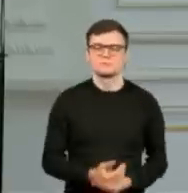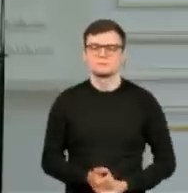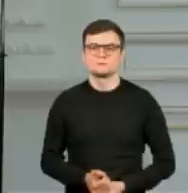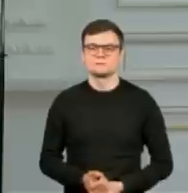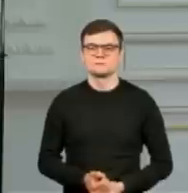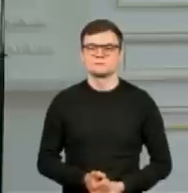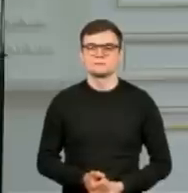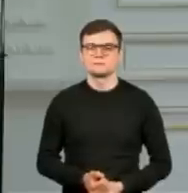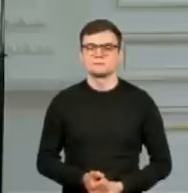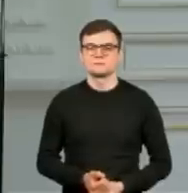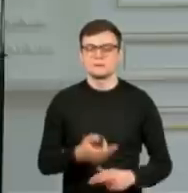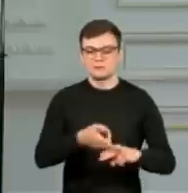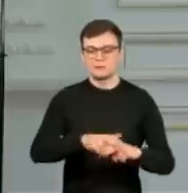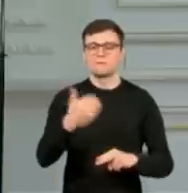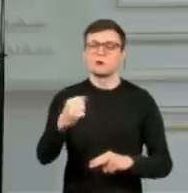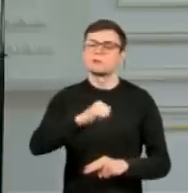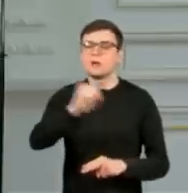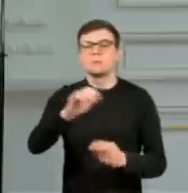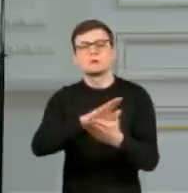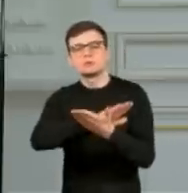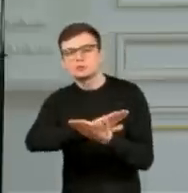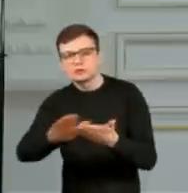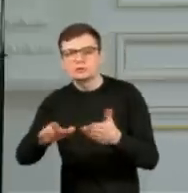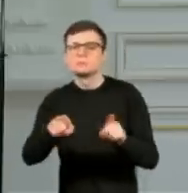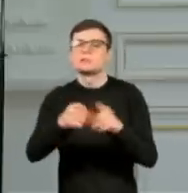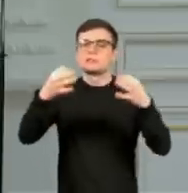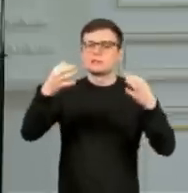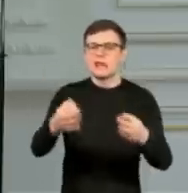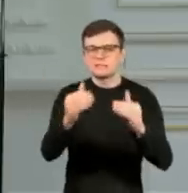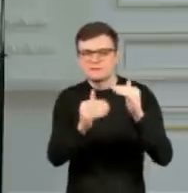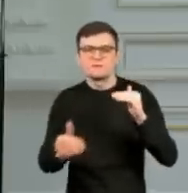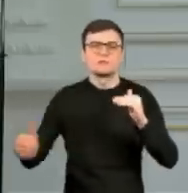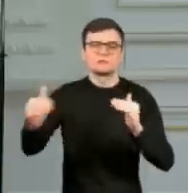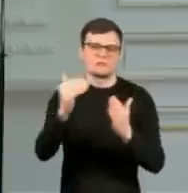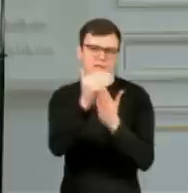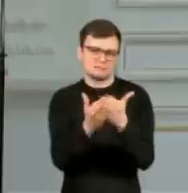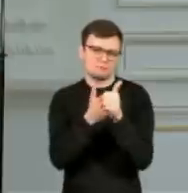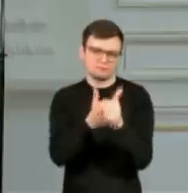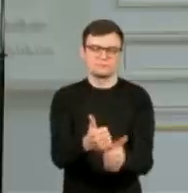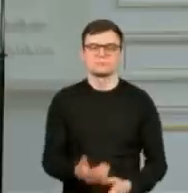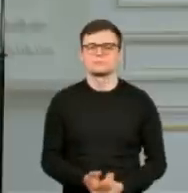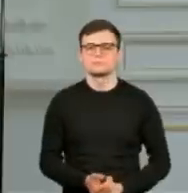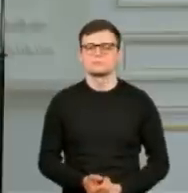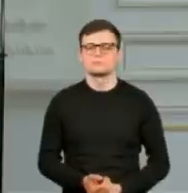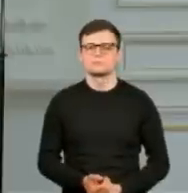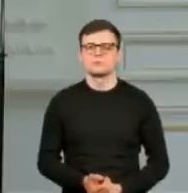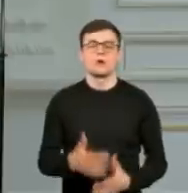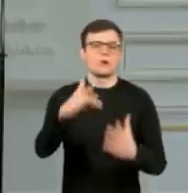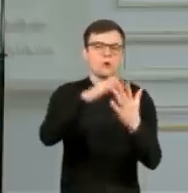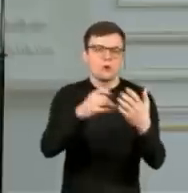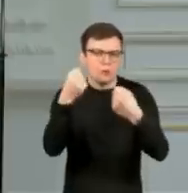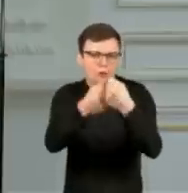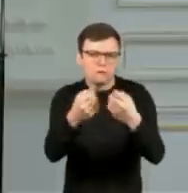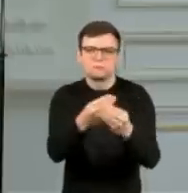darbotvarkę šalyje paremta demokratijos skaidrumo teisės viršenybės principais. Kova su korupcija,